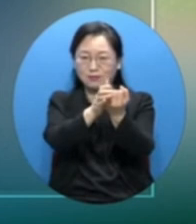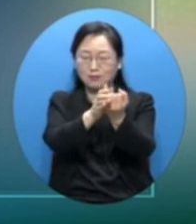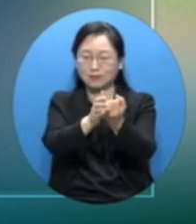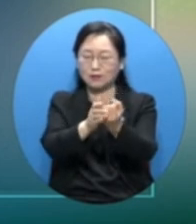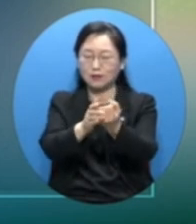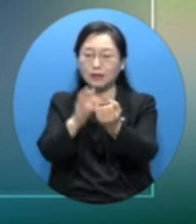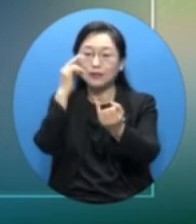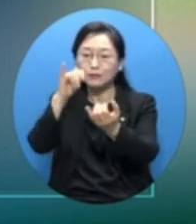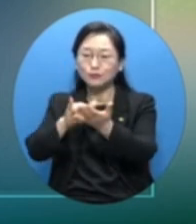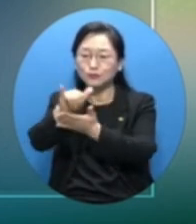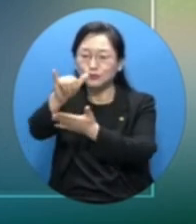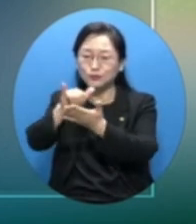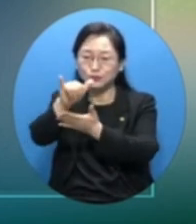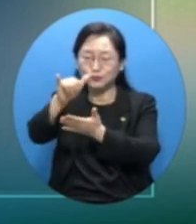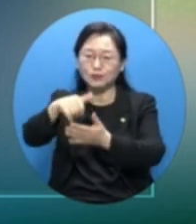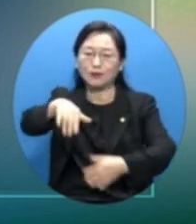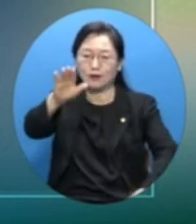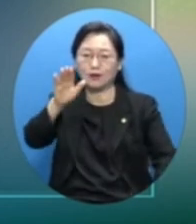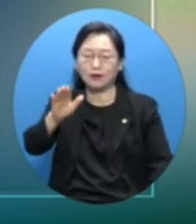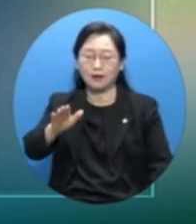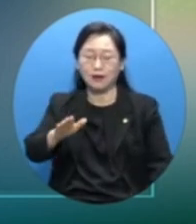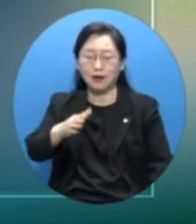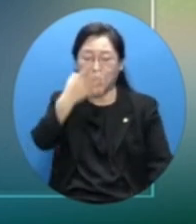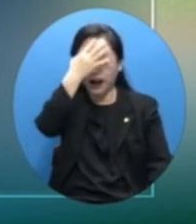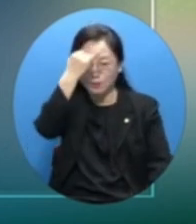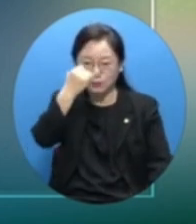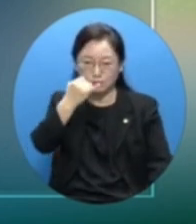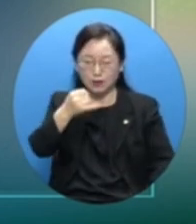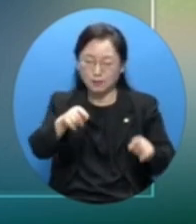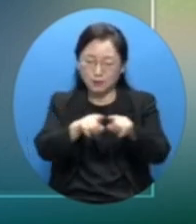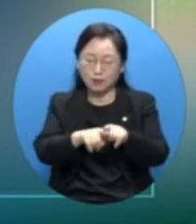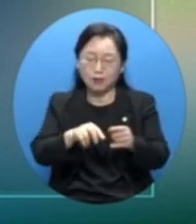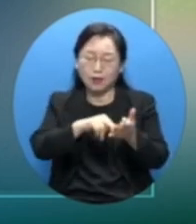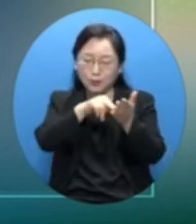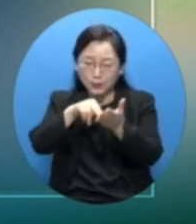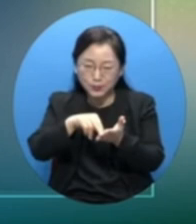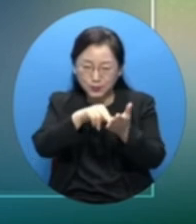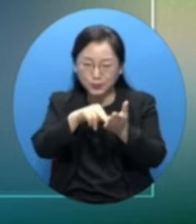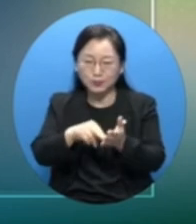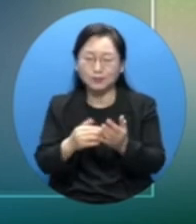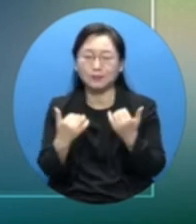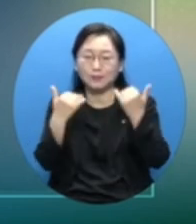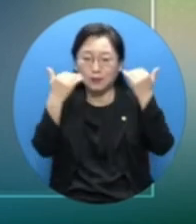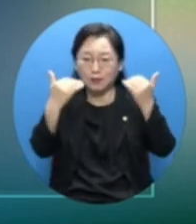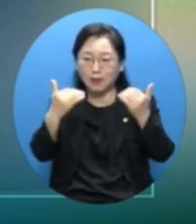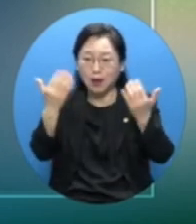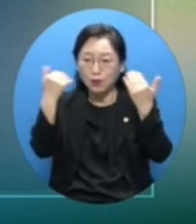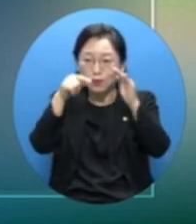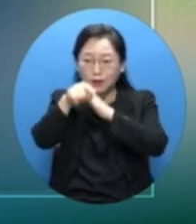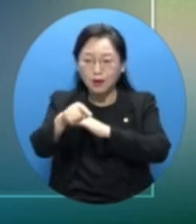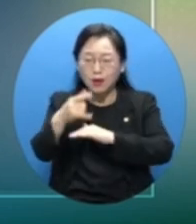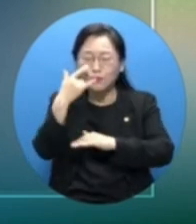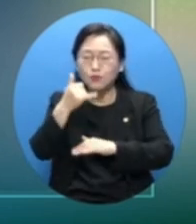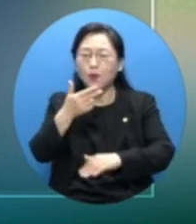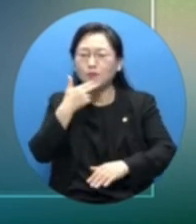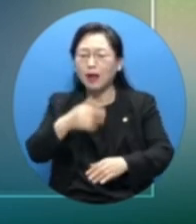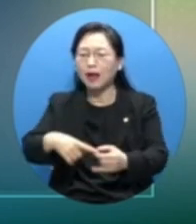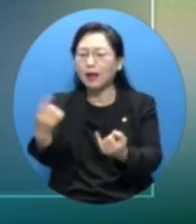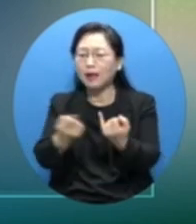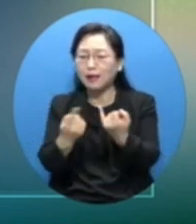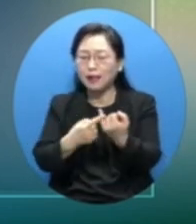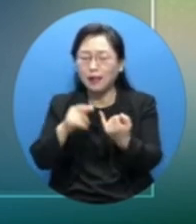뉴욕으로 건너갑니다. 할머니 밑에서 외롭게 성장한 그녀는 늘 학교 가면 부모 없는 아이라고 놀림을